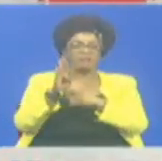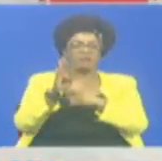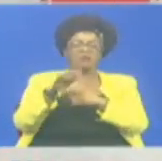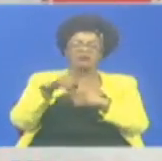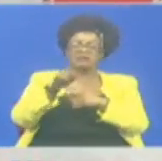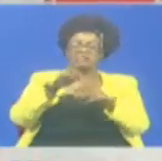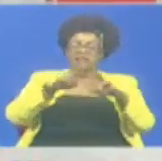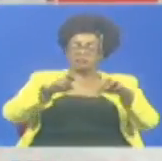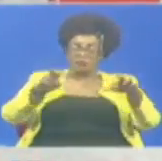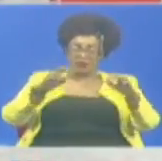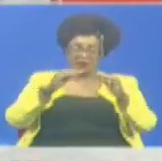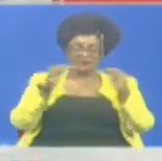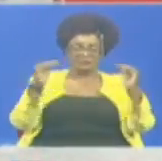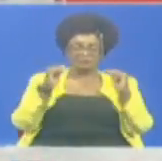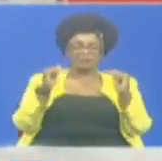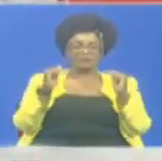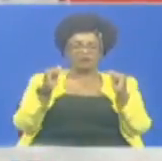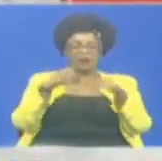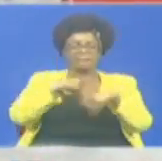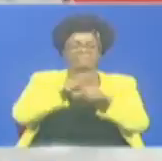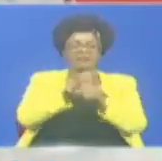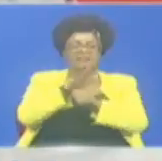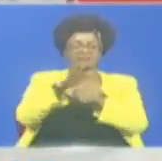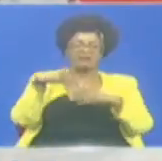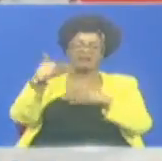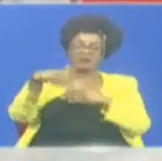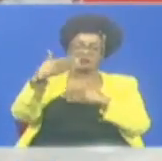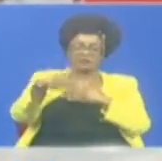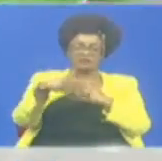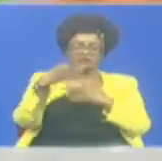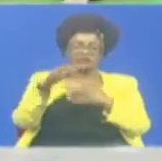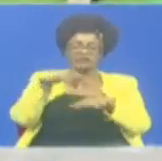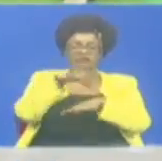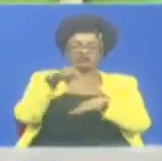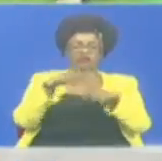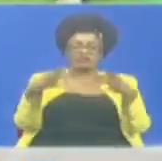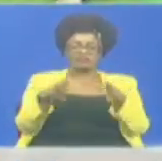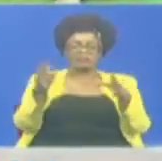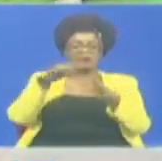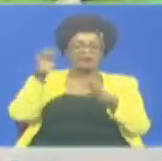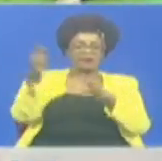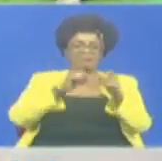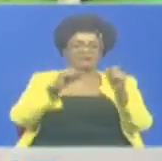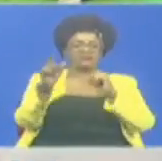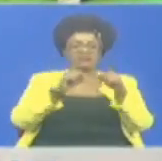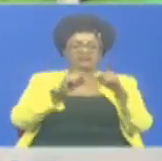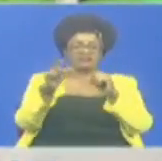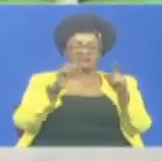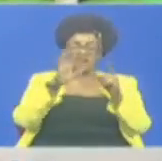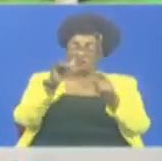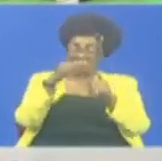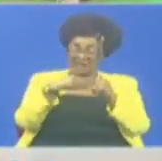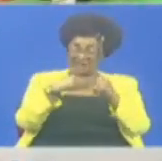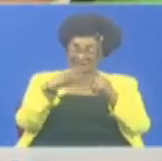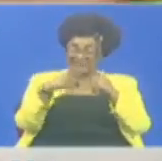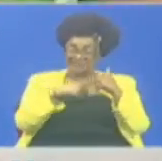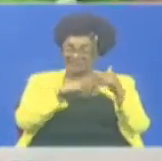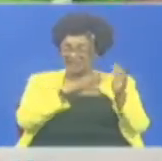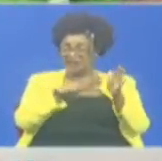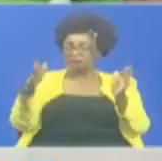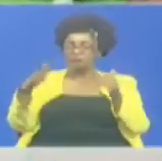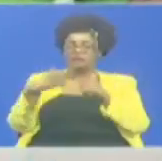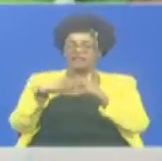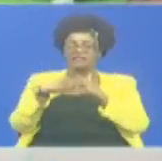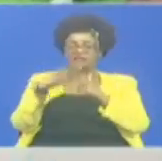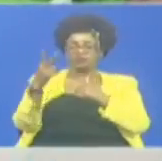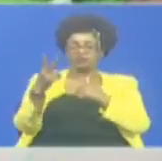club level made him a regular call up for the national team Harambee Stars. Kutoka 86 mpaka 1992 ndio nilitoka national